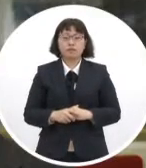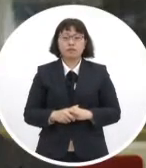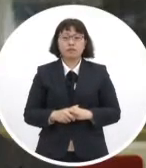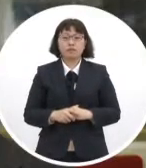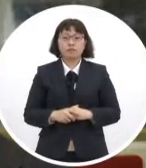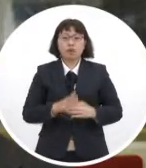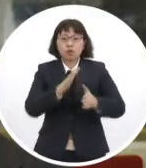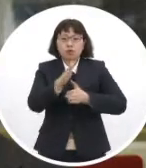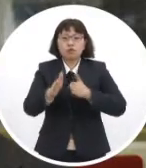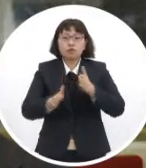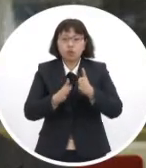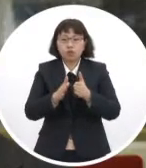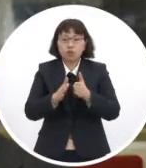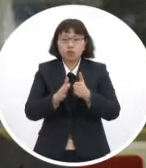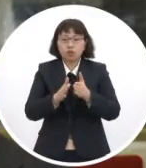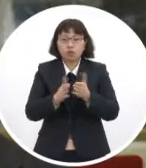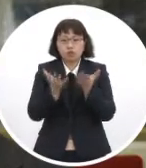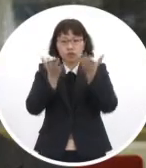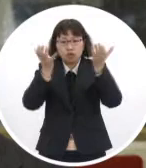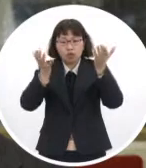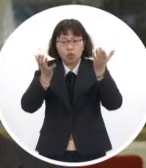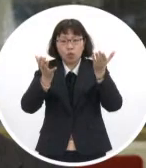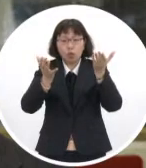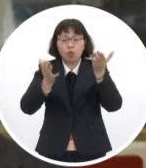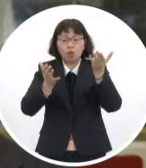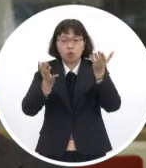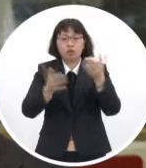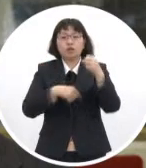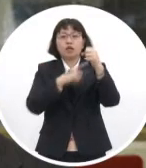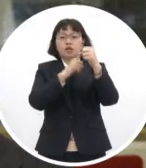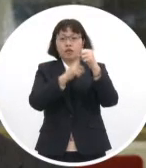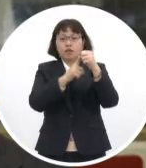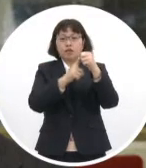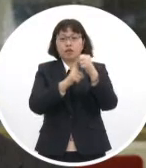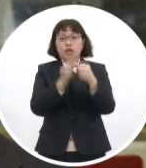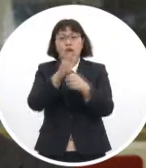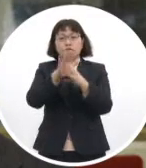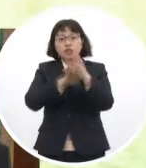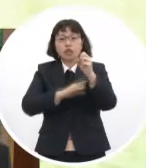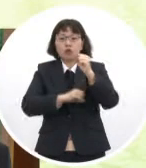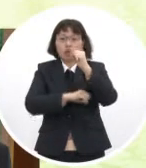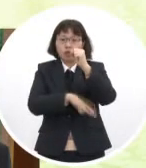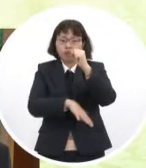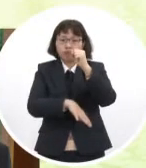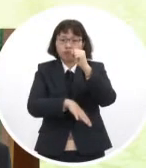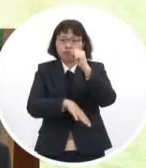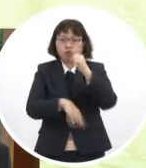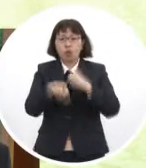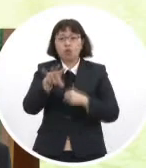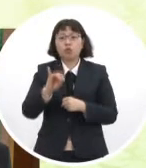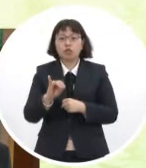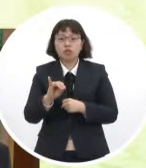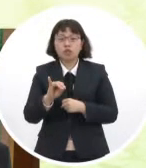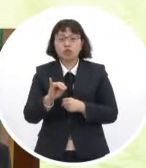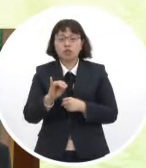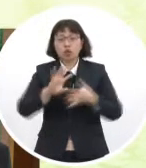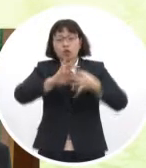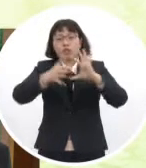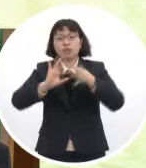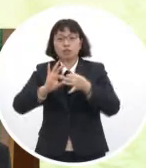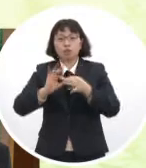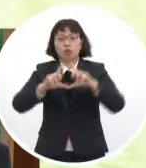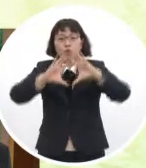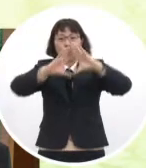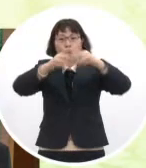またスポーツの振興を図るため、愛知県を主な拠点として活動し、ソチオリンピックなどの国際大会